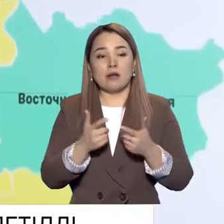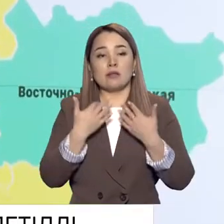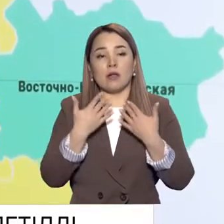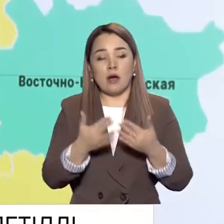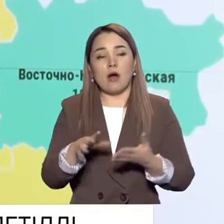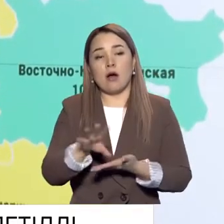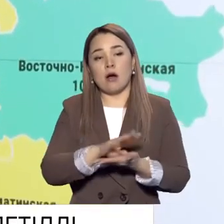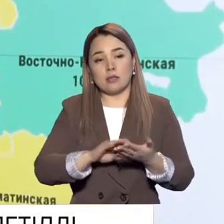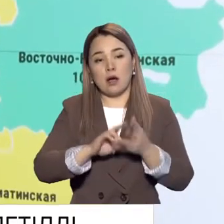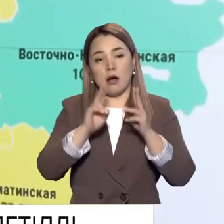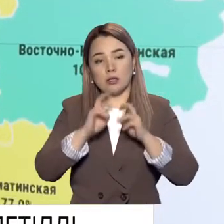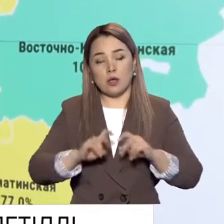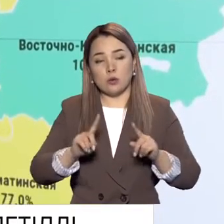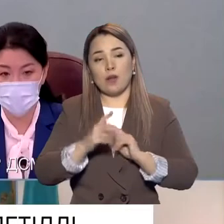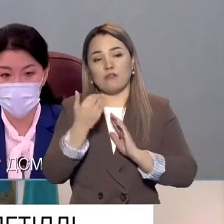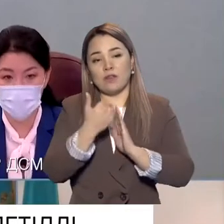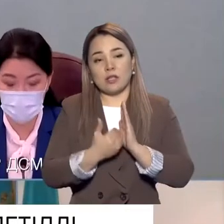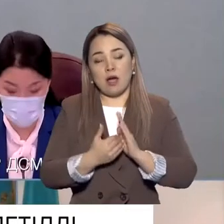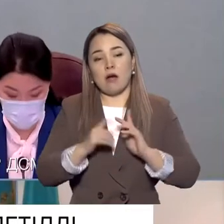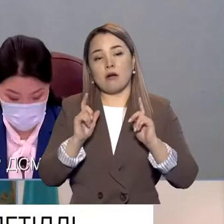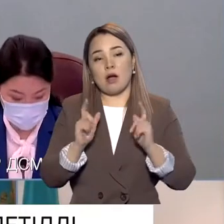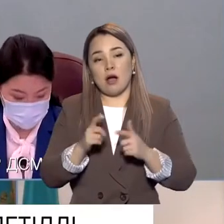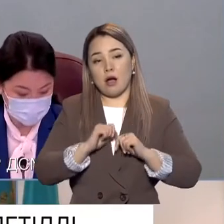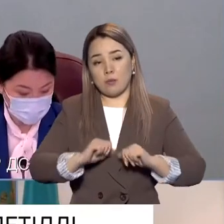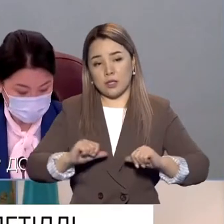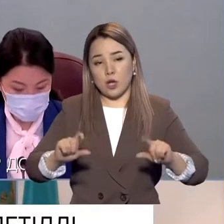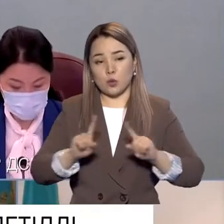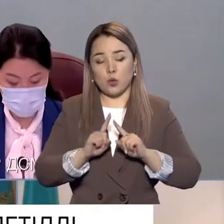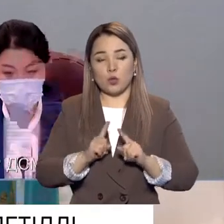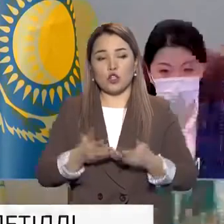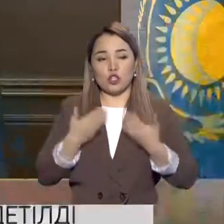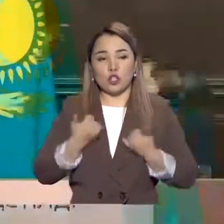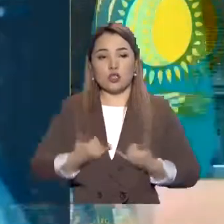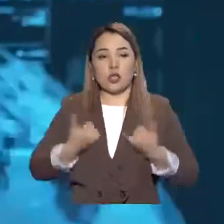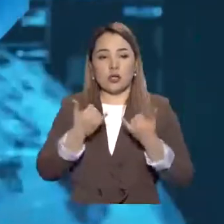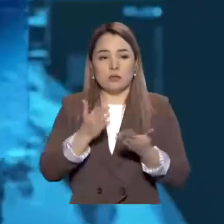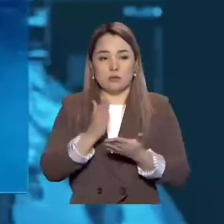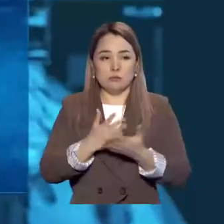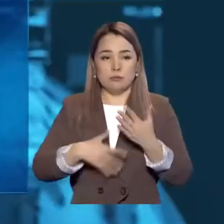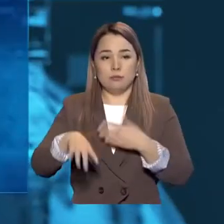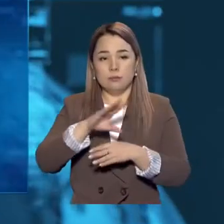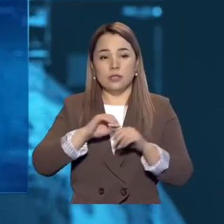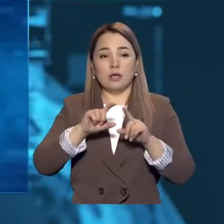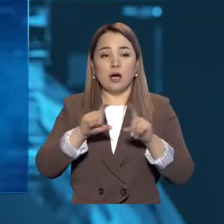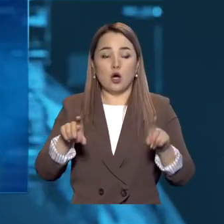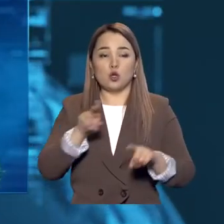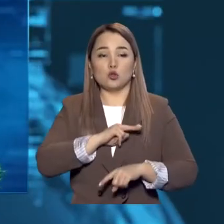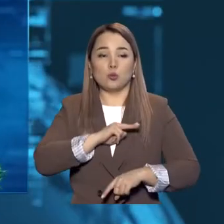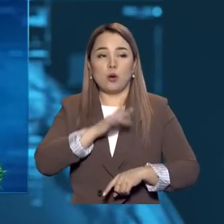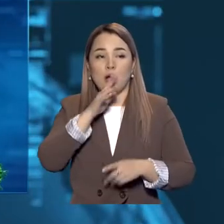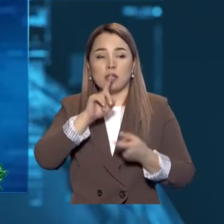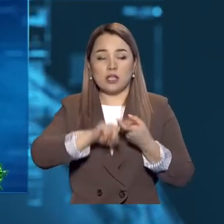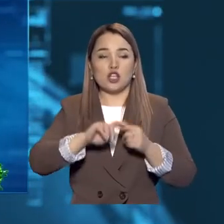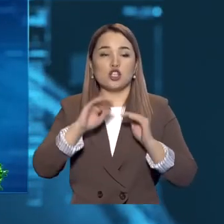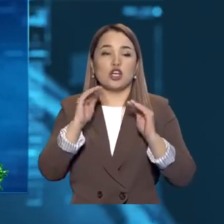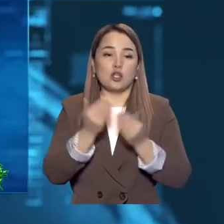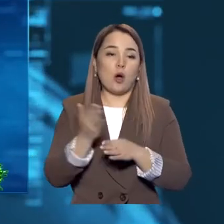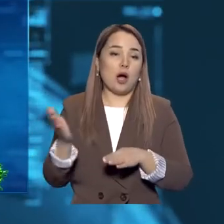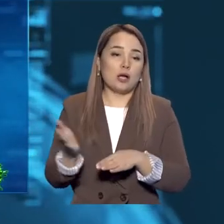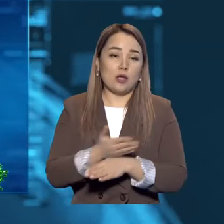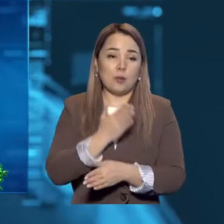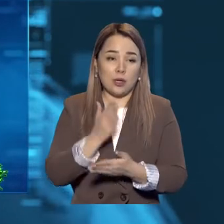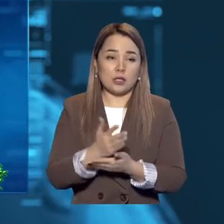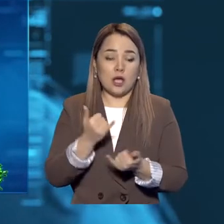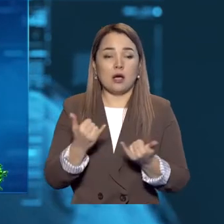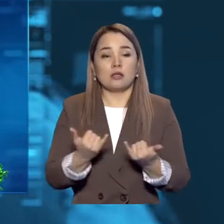талаптарын қайта қараған ведомствоаралық комиссия мынадай жеңілдіктер жасап отыр. Барлық объектілерде жұмыс уақыты бойынша шектеулер алынды.